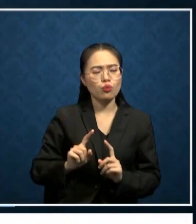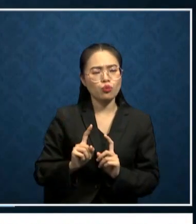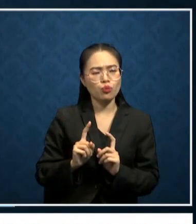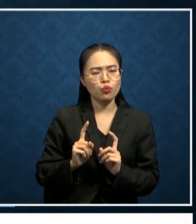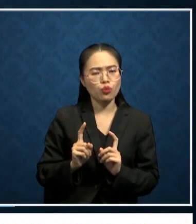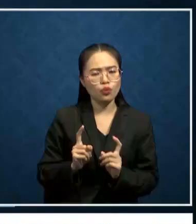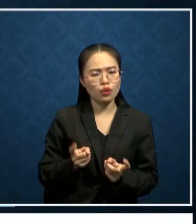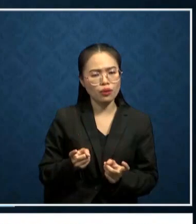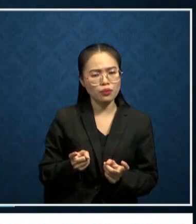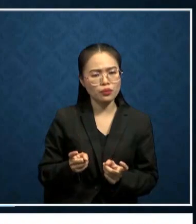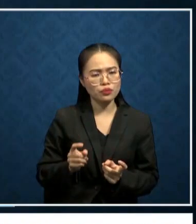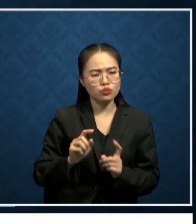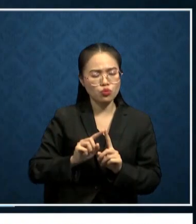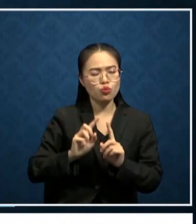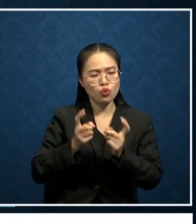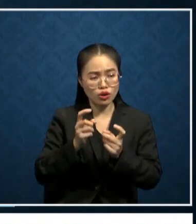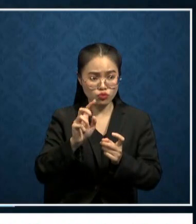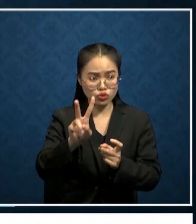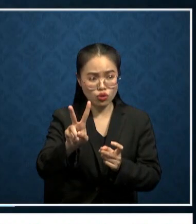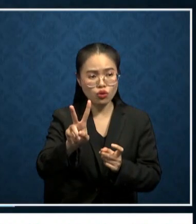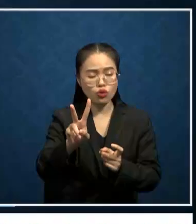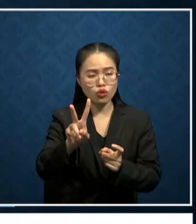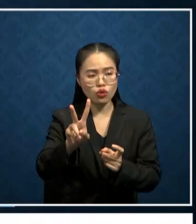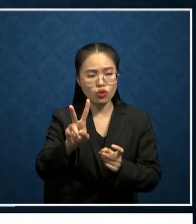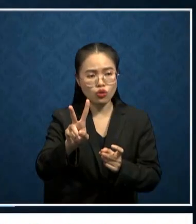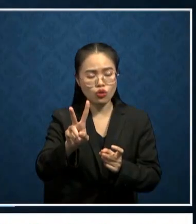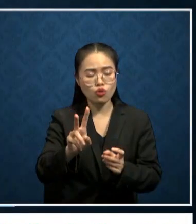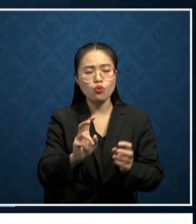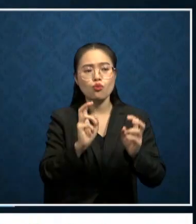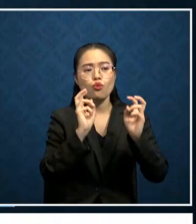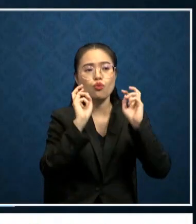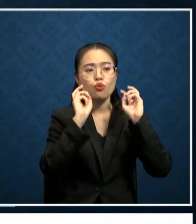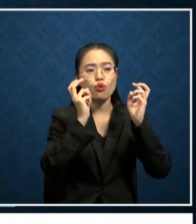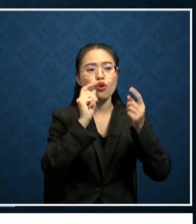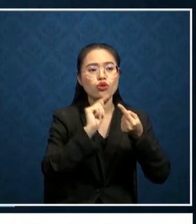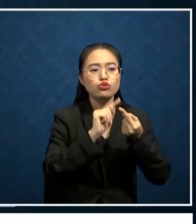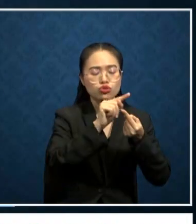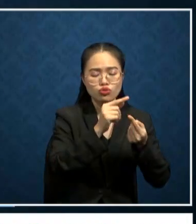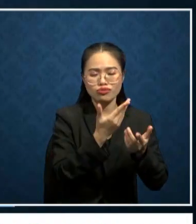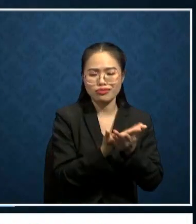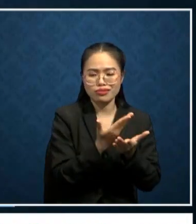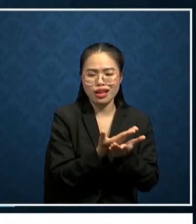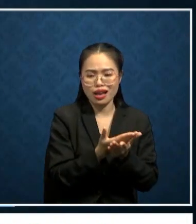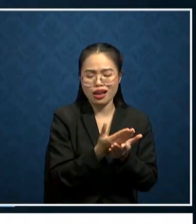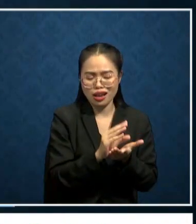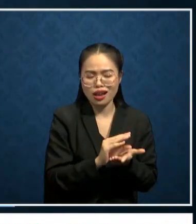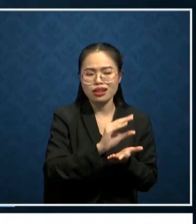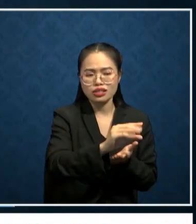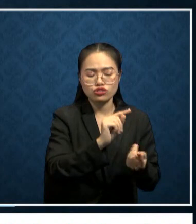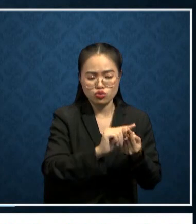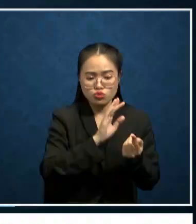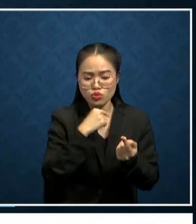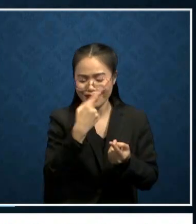เล็บวงเล็บ 2ในเรื่องของเพื่อใช้ชดเชยผู้ที่ใช้ไฟฟ้าที่ต้องจ่ายอัตราค่าไฟฟ้าแพง